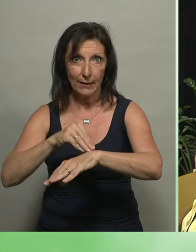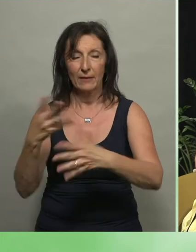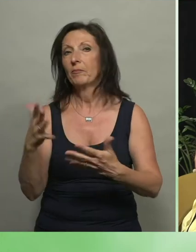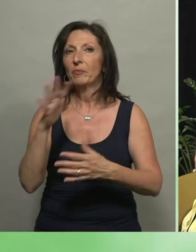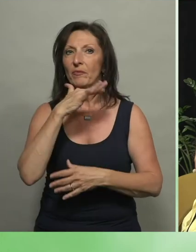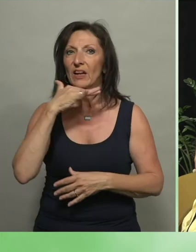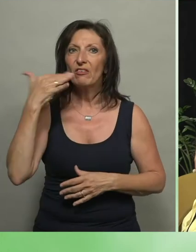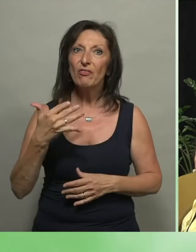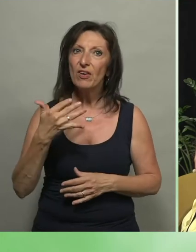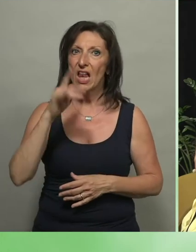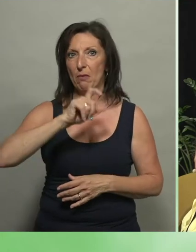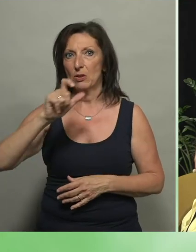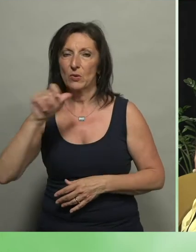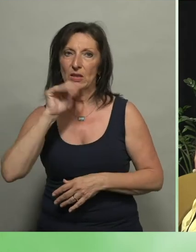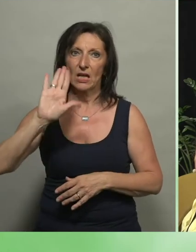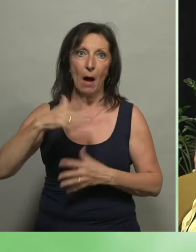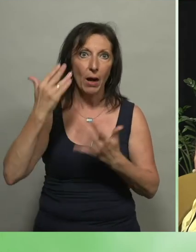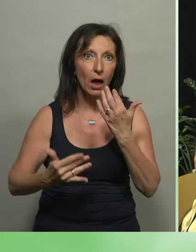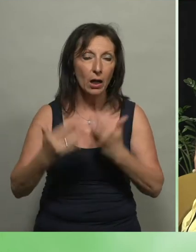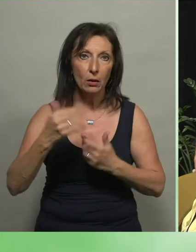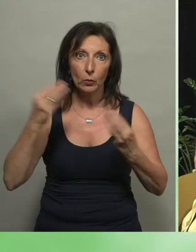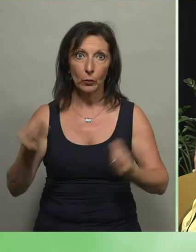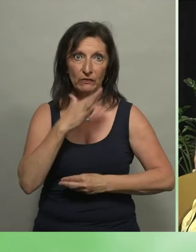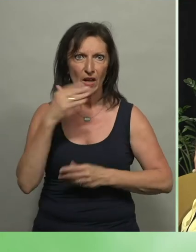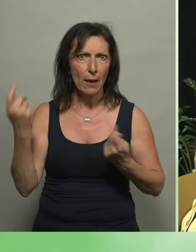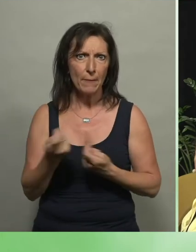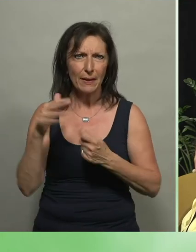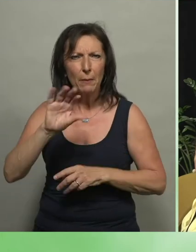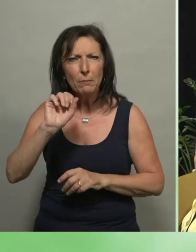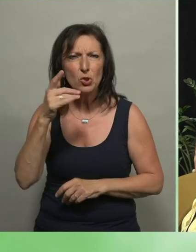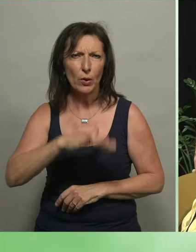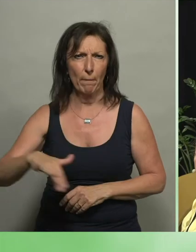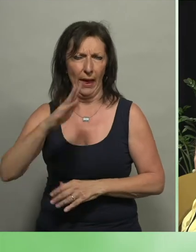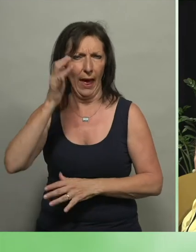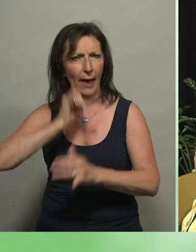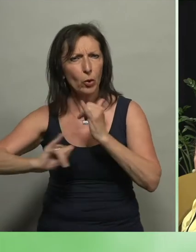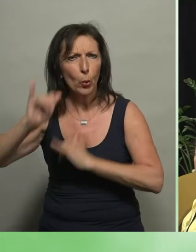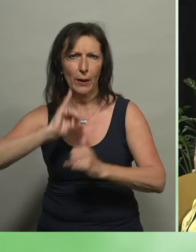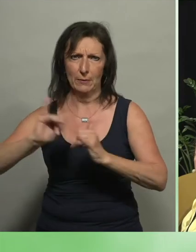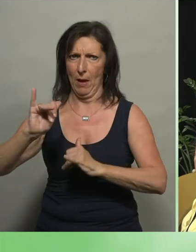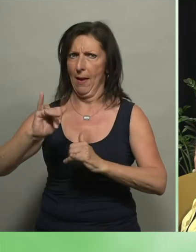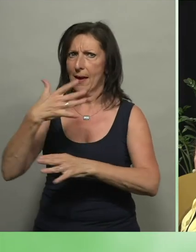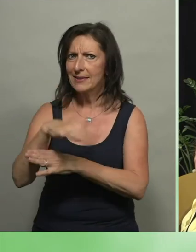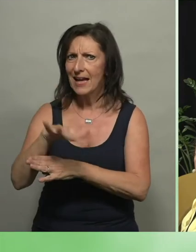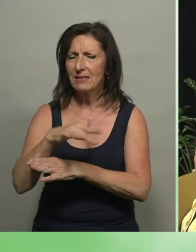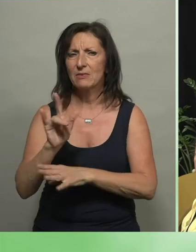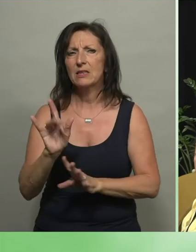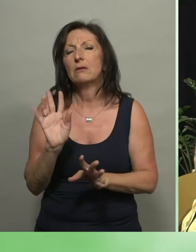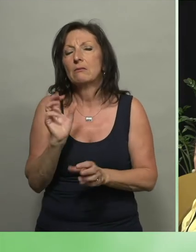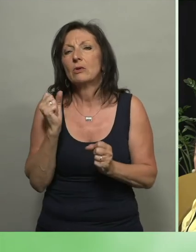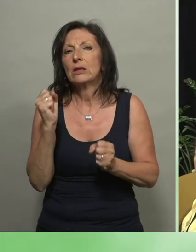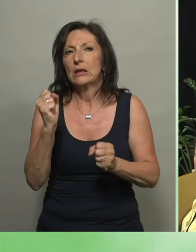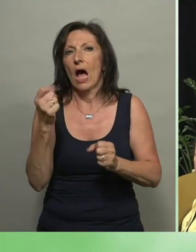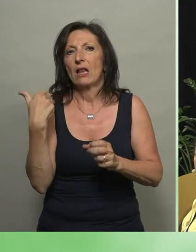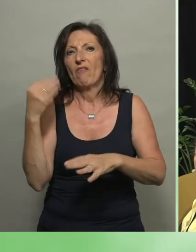nicht abgerechnet werden, weil viele Betriebe gerade im Bereich Tourismus, Gastronomie, Kurzarbeit aus Vorsichtsgründen vorangemeldet